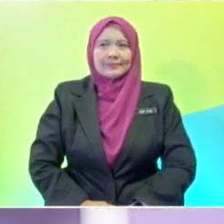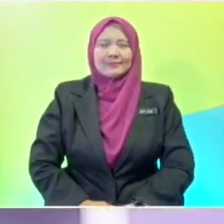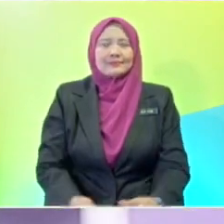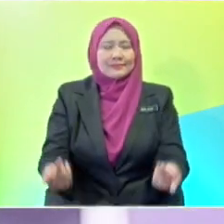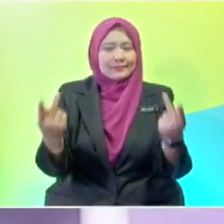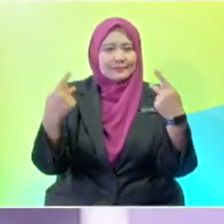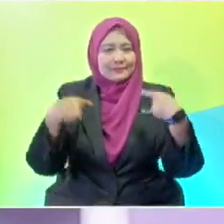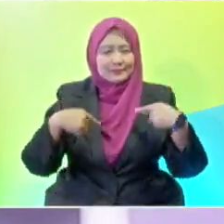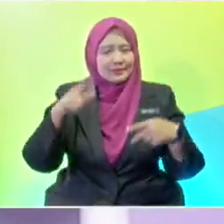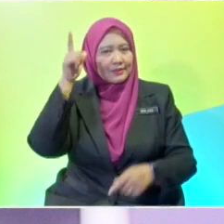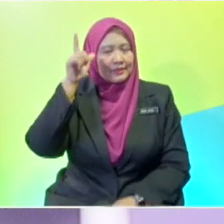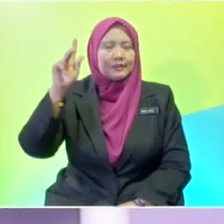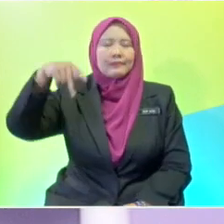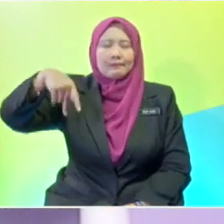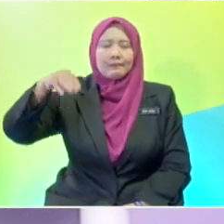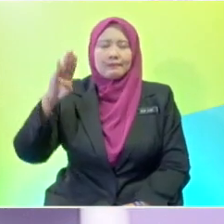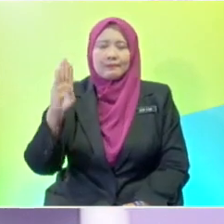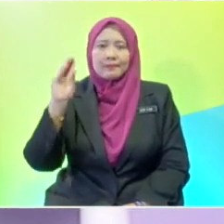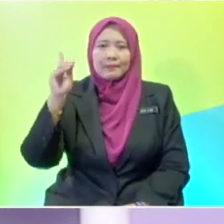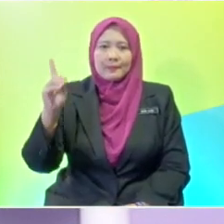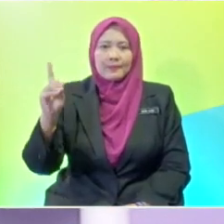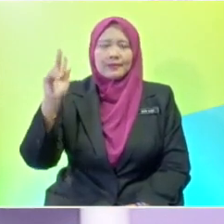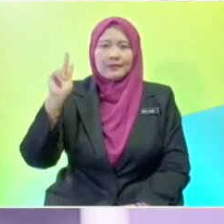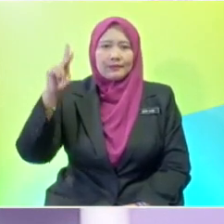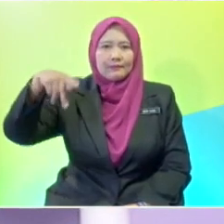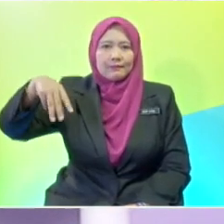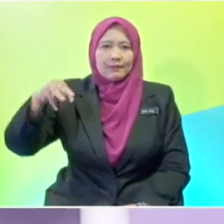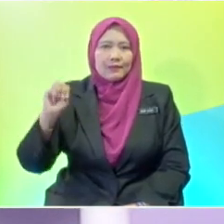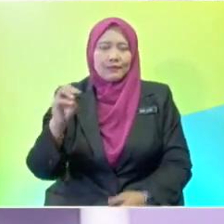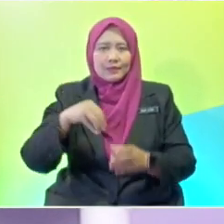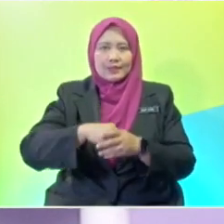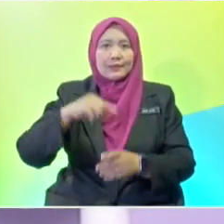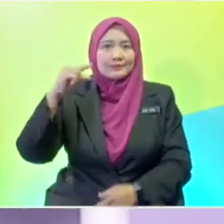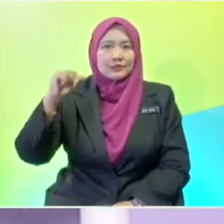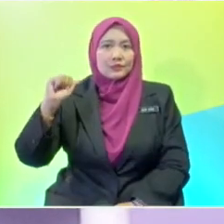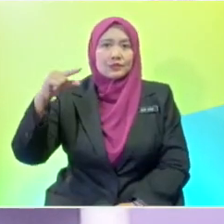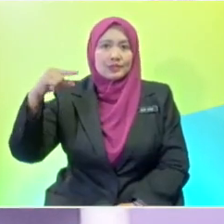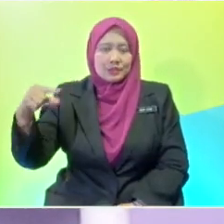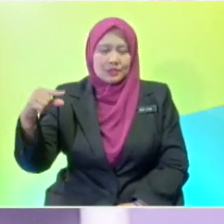kembali menyaksikan pencak silat untuk mata pelajaran